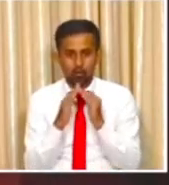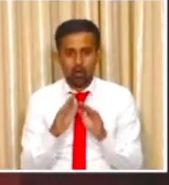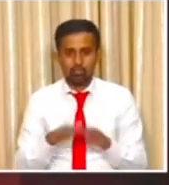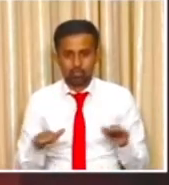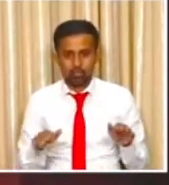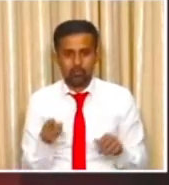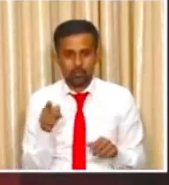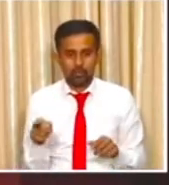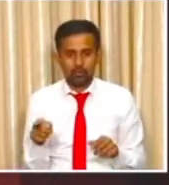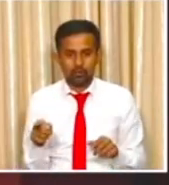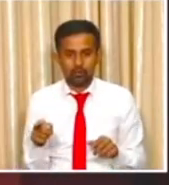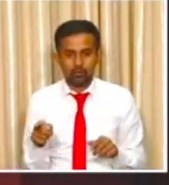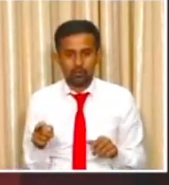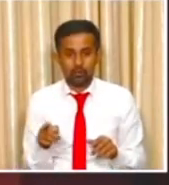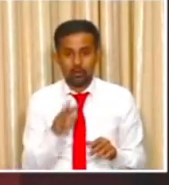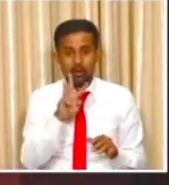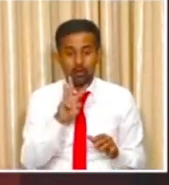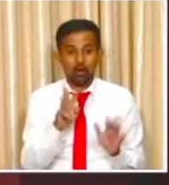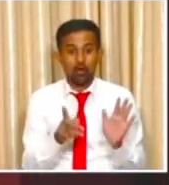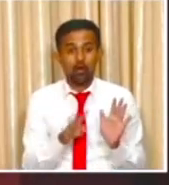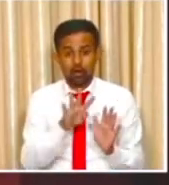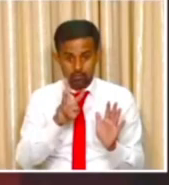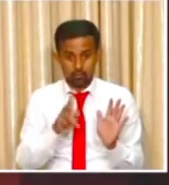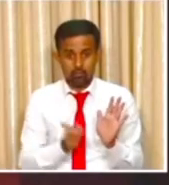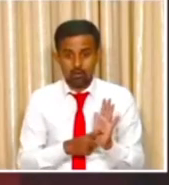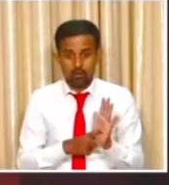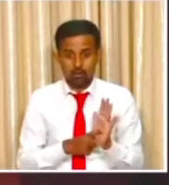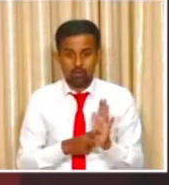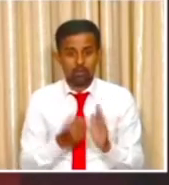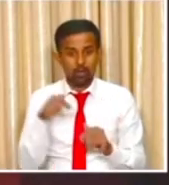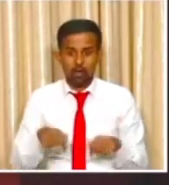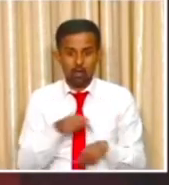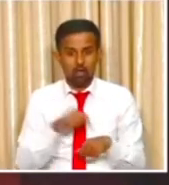दर्वंट यदा हतलिस्तु लक्ष्य खिटिया अद गान अडवेंड पुलवा